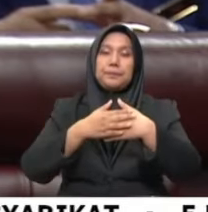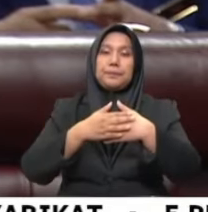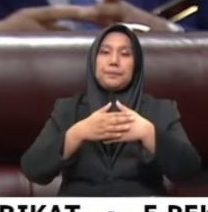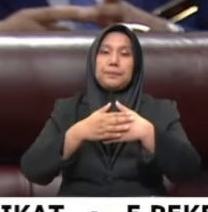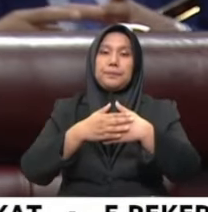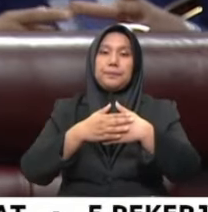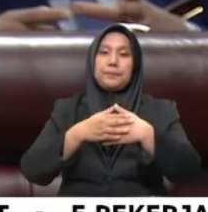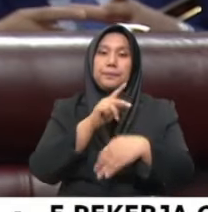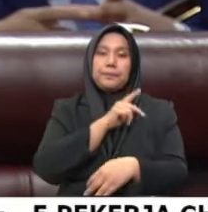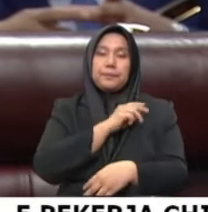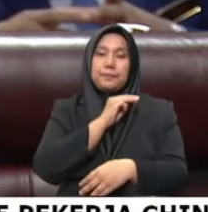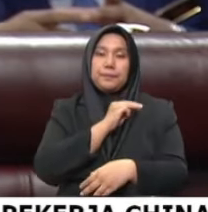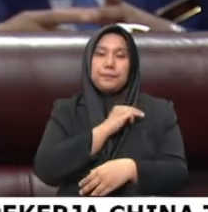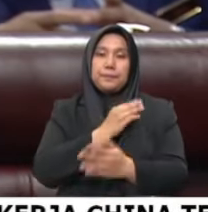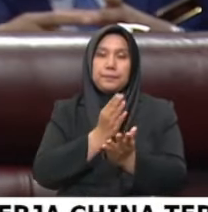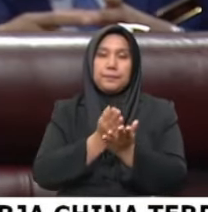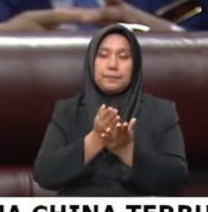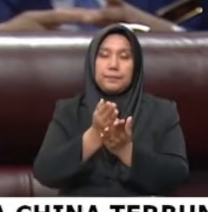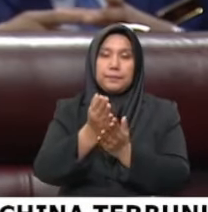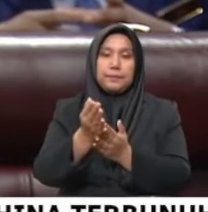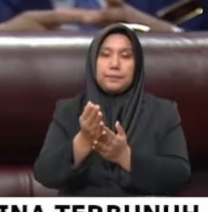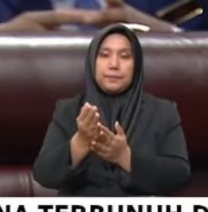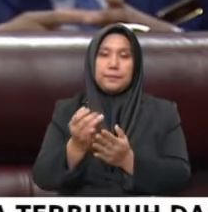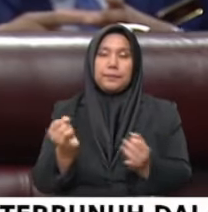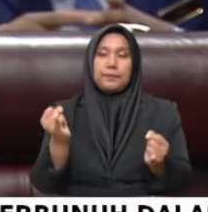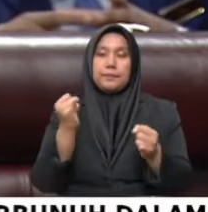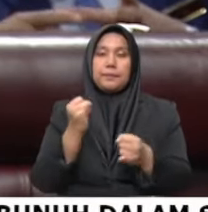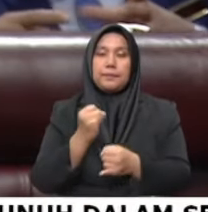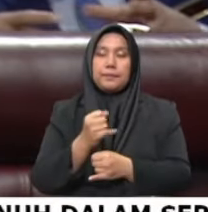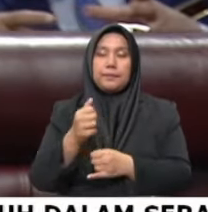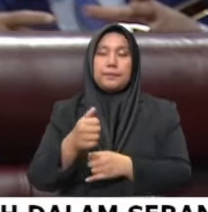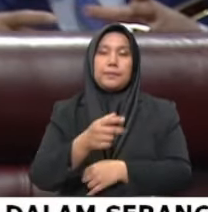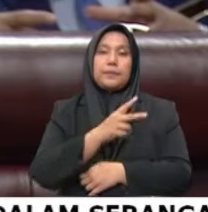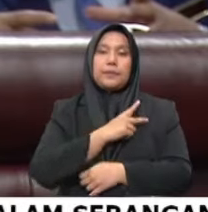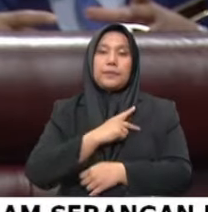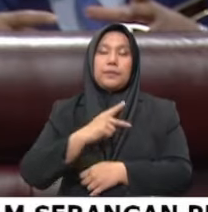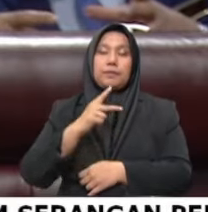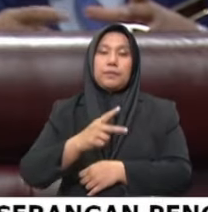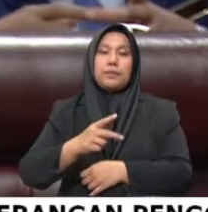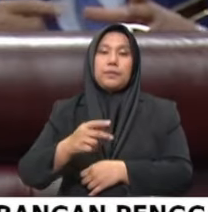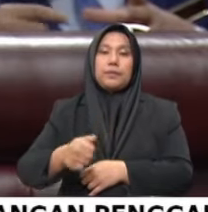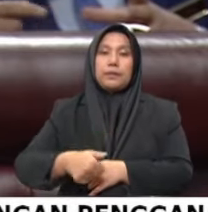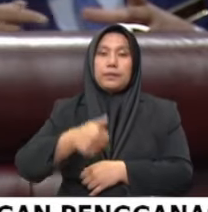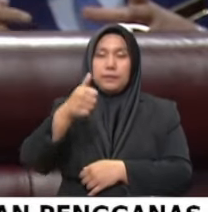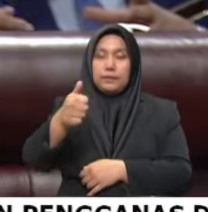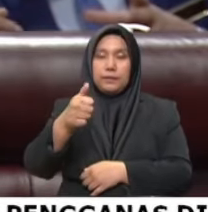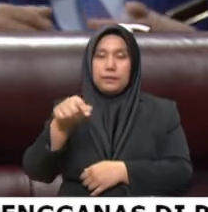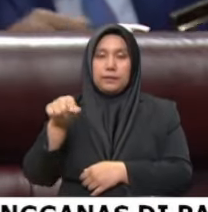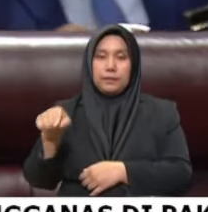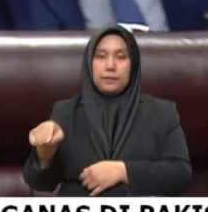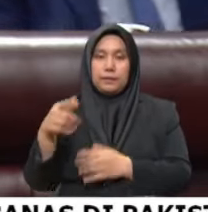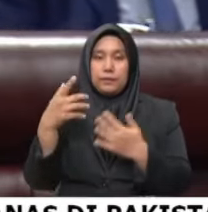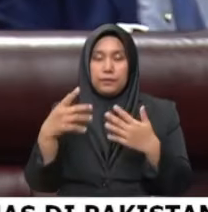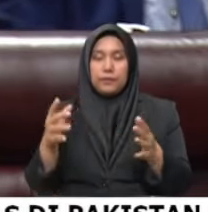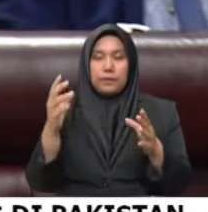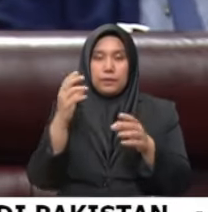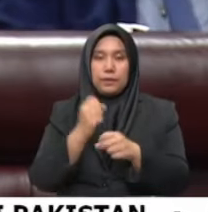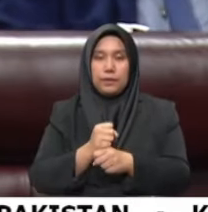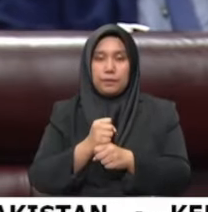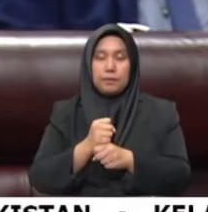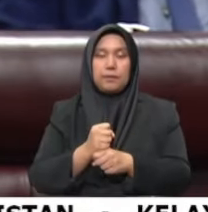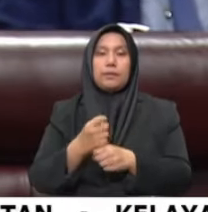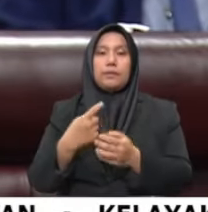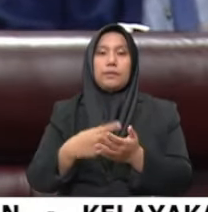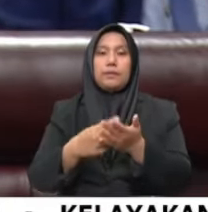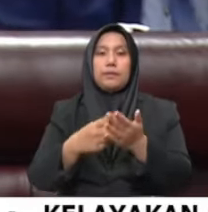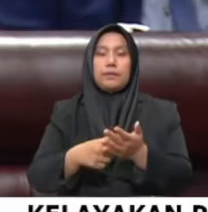dilaksanakan, Kementerian menerusi Jabatan Ketua Pengarah Tanah dan Galian JKPTG telah mendapat ulasan teknikal daripada Pejabat